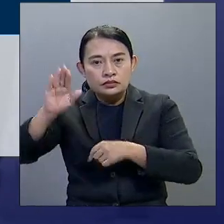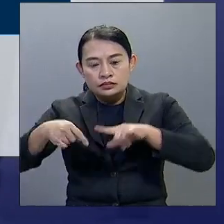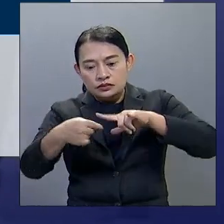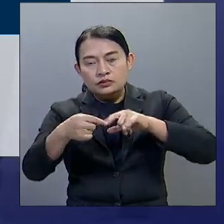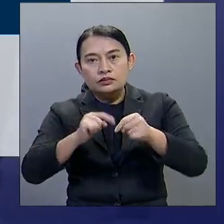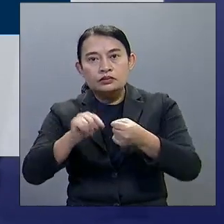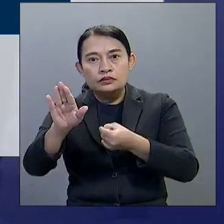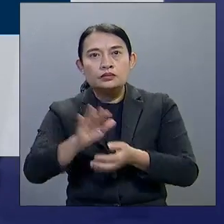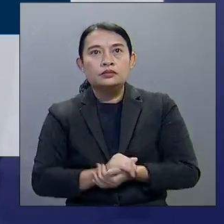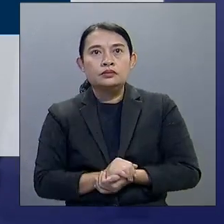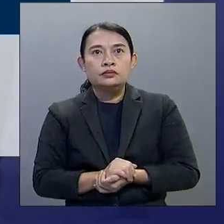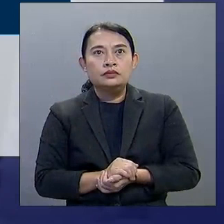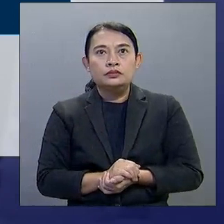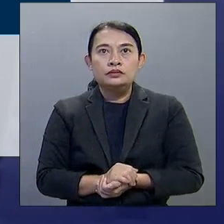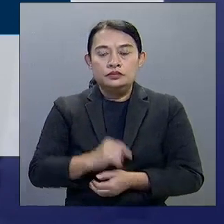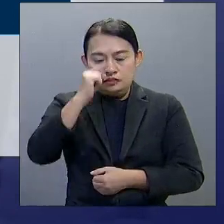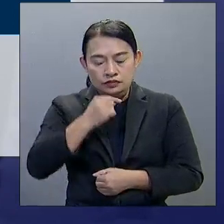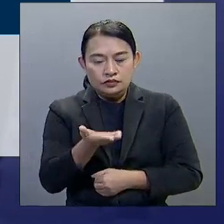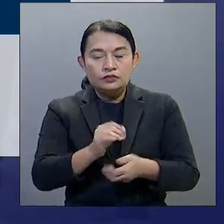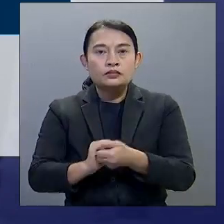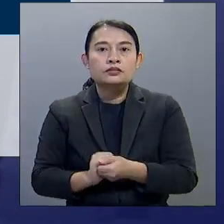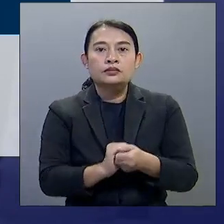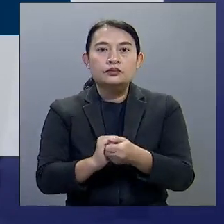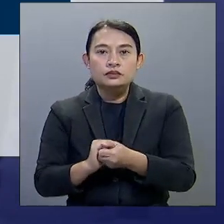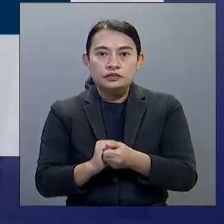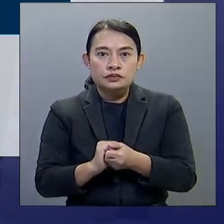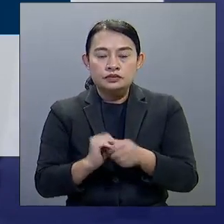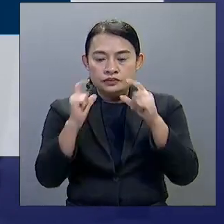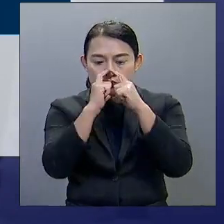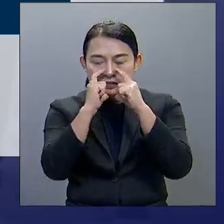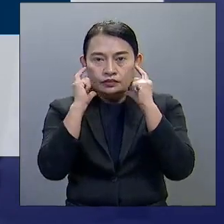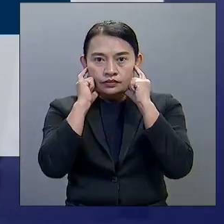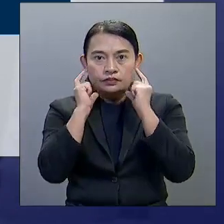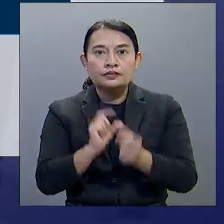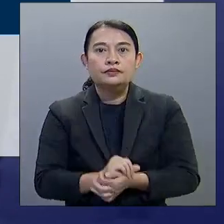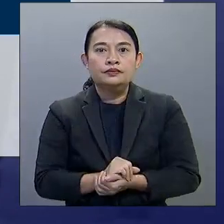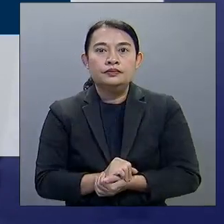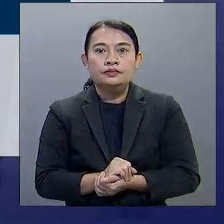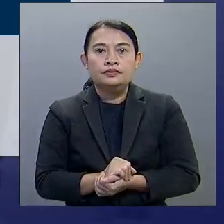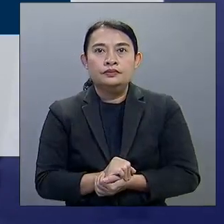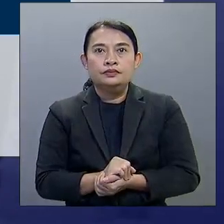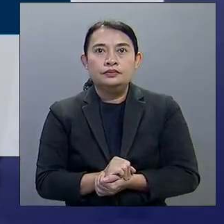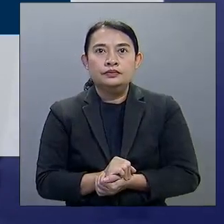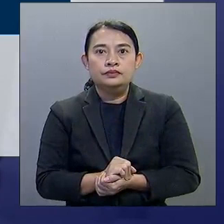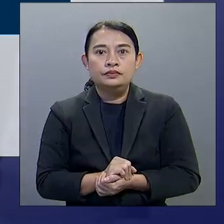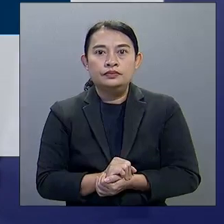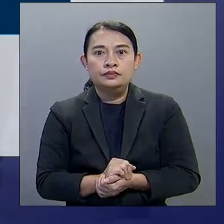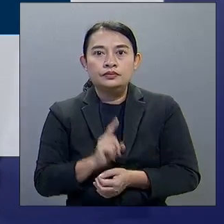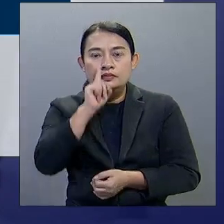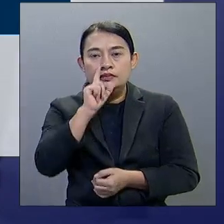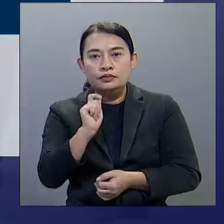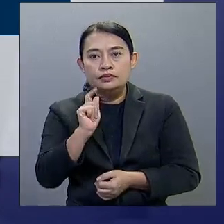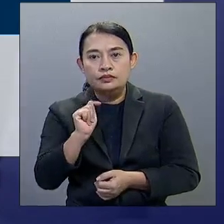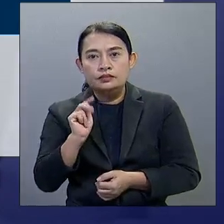อนที่อยู่ในไทยจะเป็นการขอความร่วมมือซะมากกว่านะคะในเรื่องของการสวมหน้ากากอนามัยแล้วก็ในเรื่องของการตรวจ ATK ด้วยถ้าห